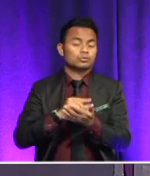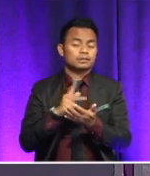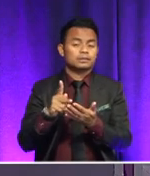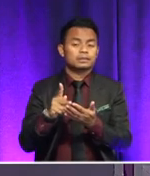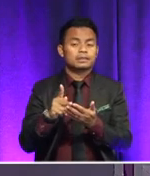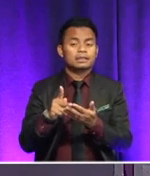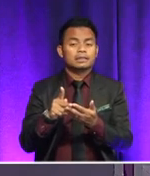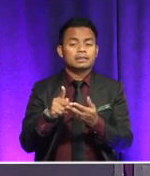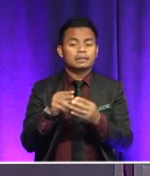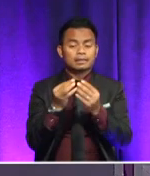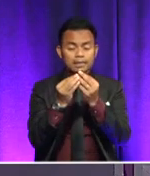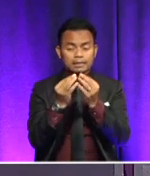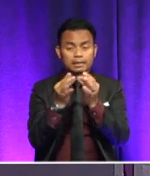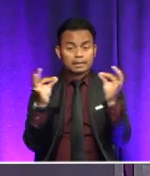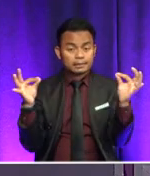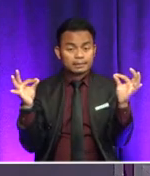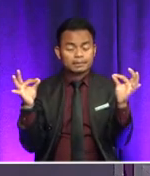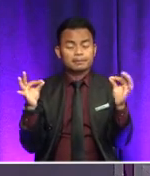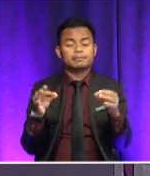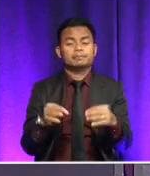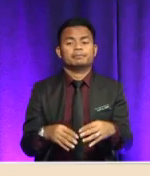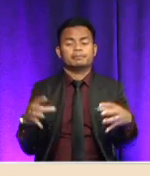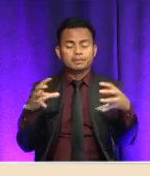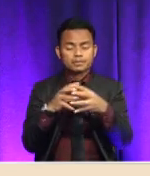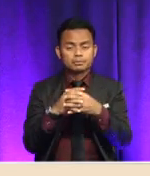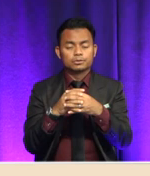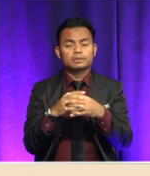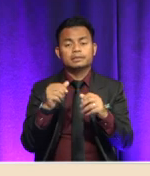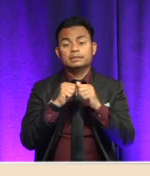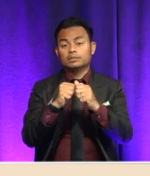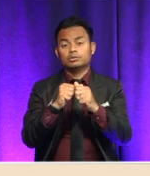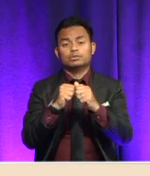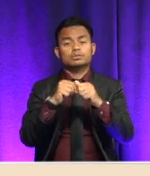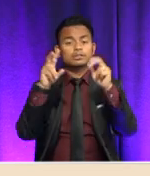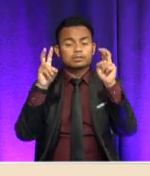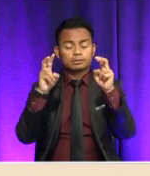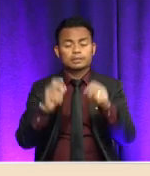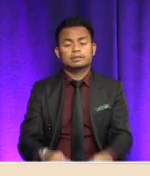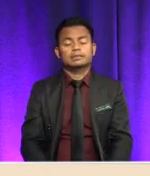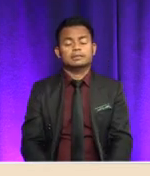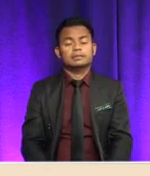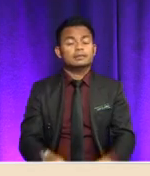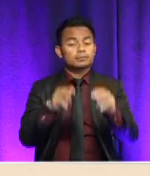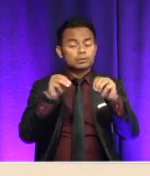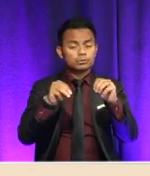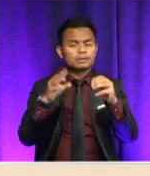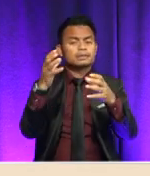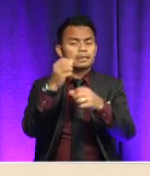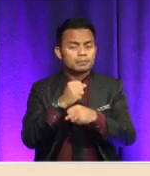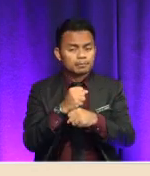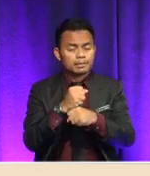seterusnya Apakah objektif kita supaya murid dapat menyelenggarakan ayat majmu yang terdapat dalam